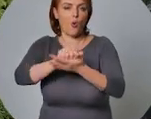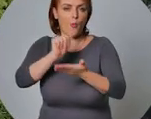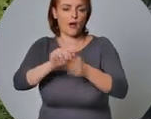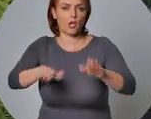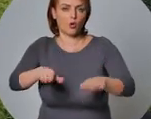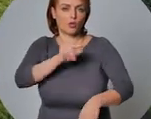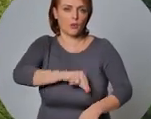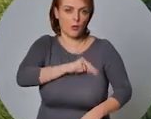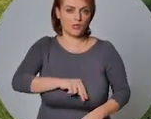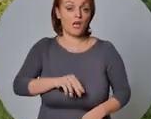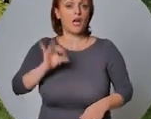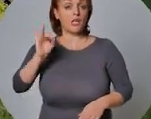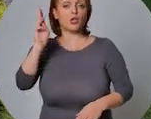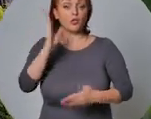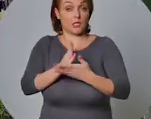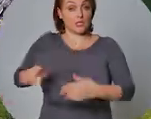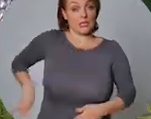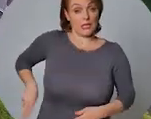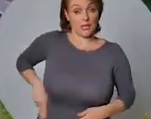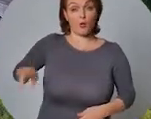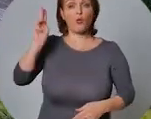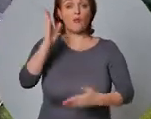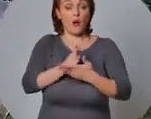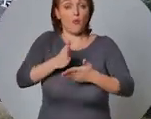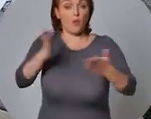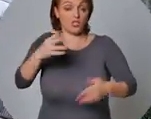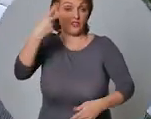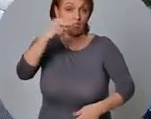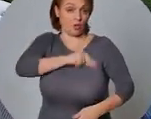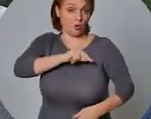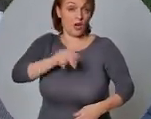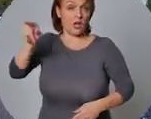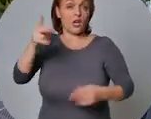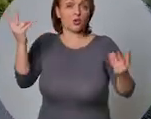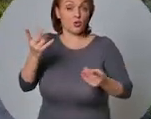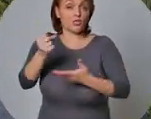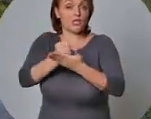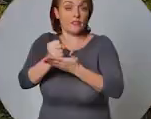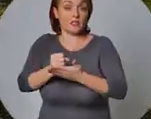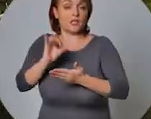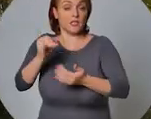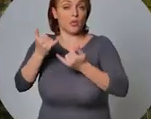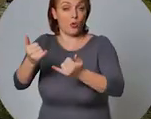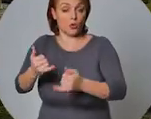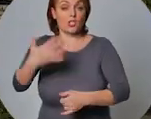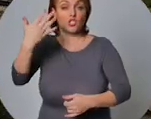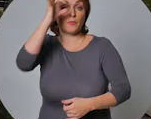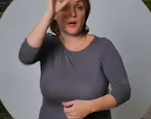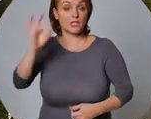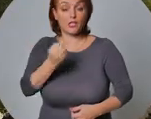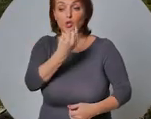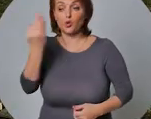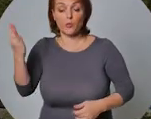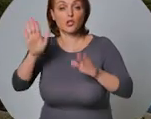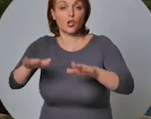muncă. Angajatorii care au mai mult de 20 de angajați ar trebui să rezerveze și să acorde 5% din numărul locurilor